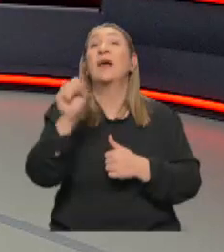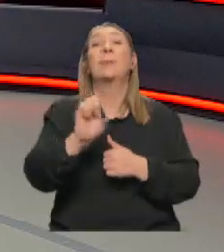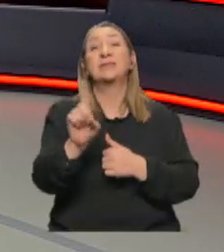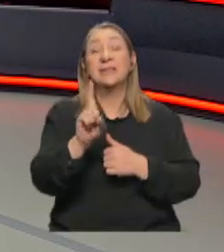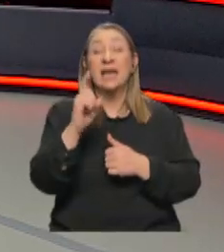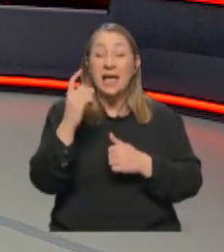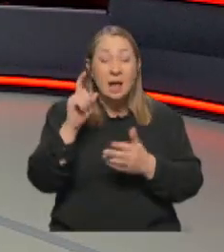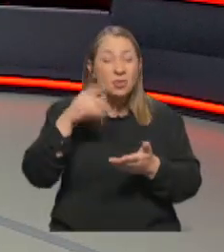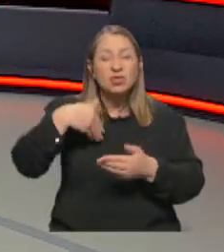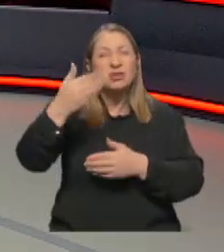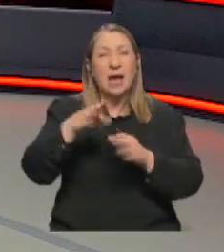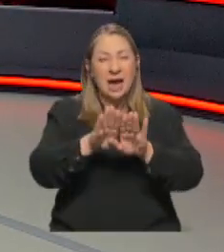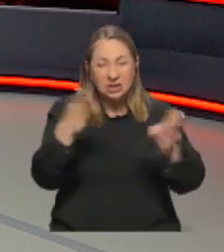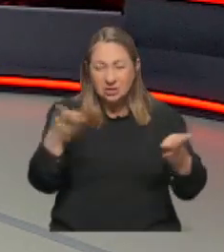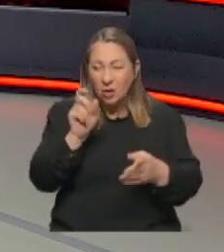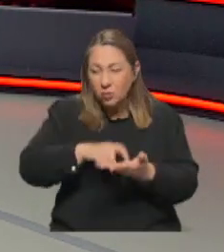Ama gezen tavuk bile olsa